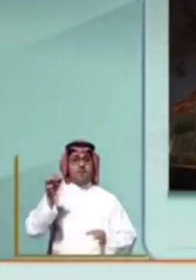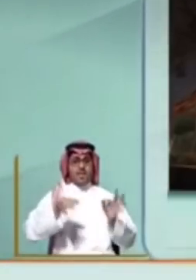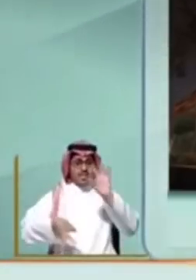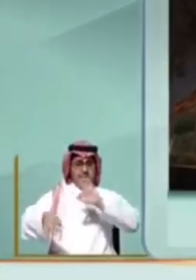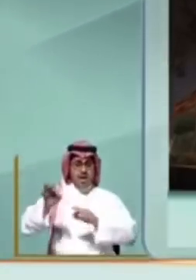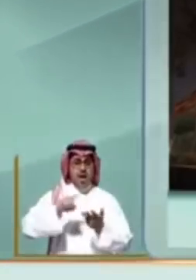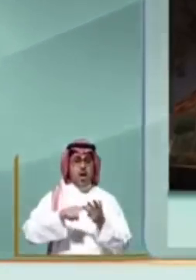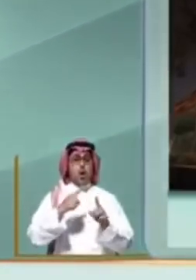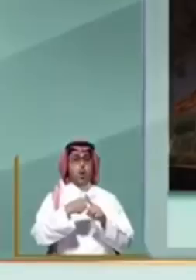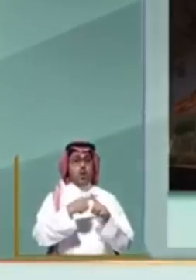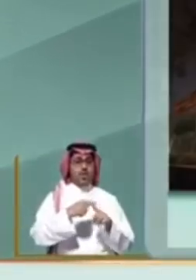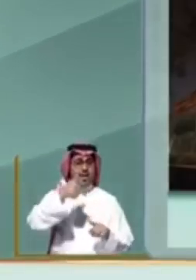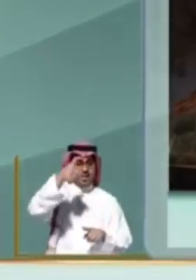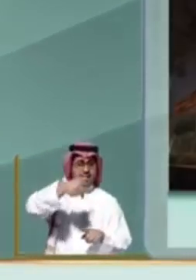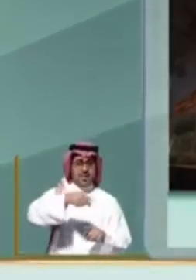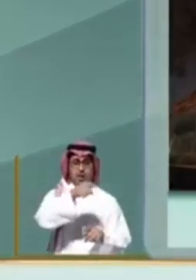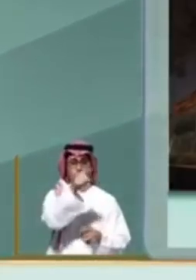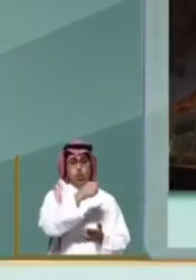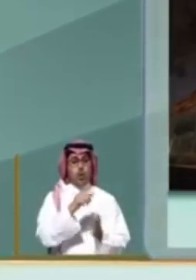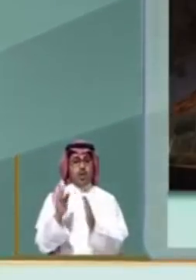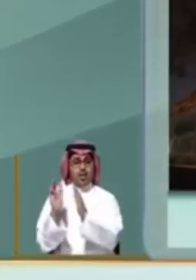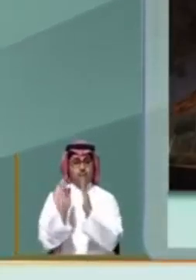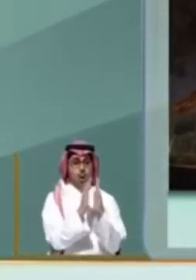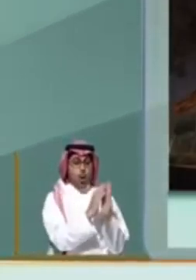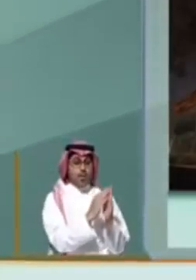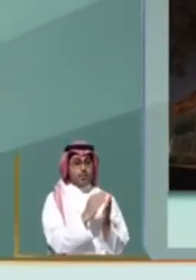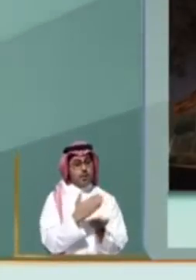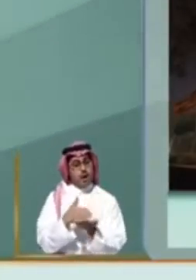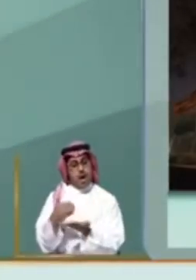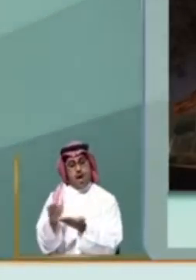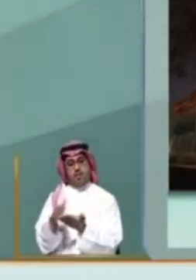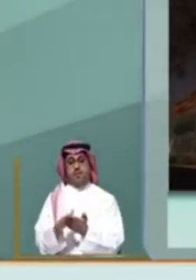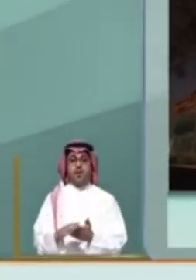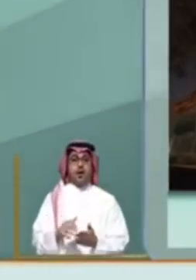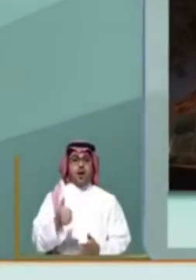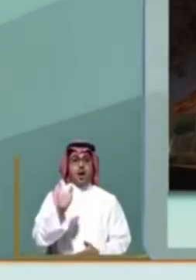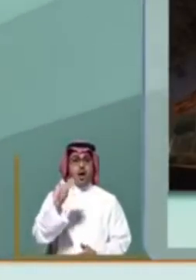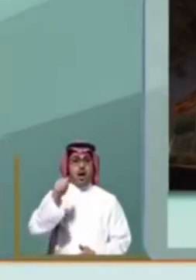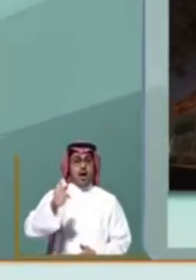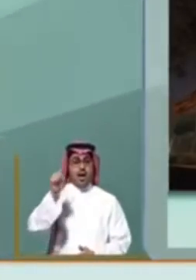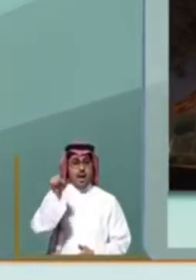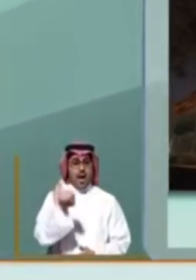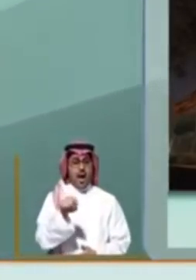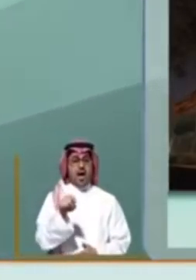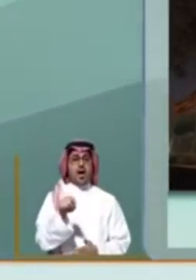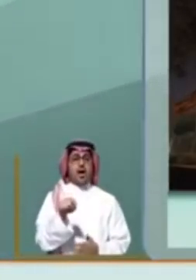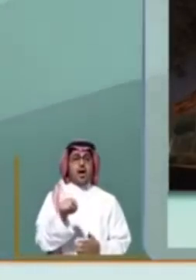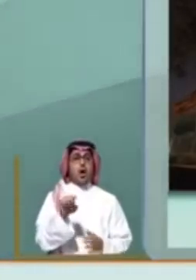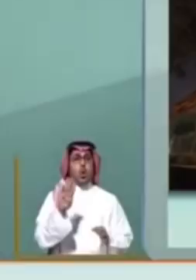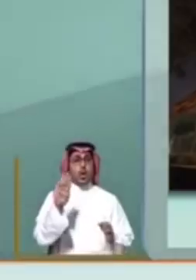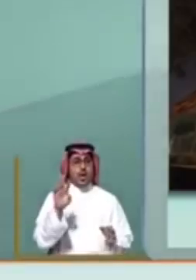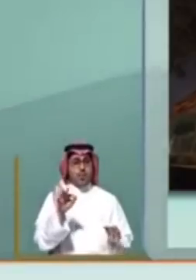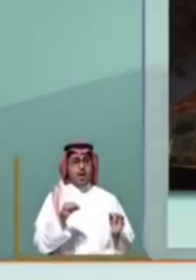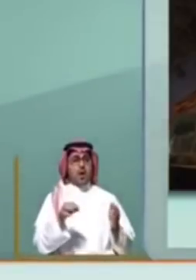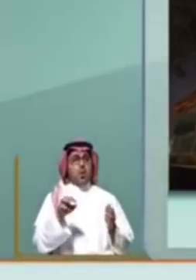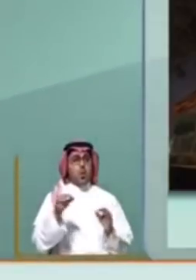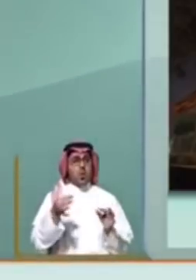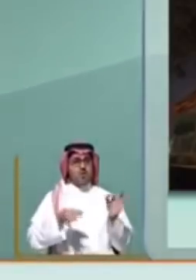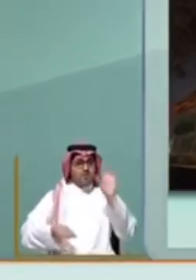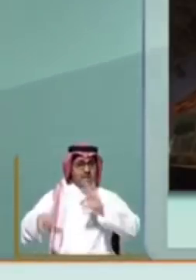ورياضيات 6، وبالنسبة لنظام الفصلي حذف الأحياء 5 وأحياء 6 وأيضا كيمياء